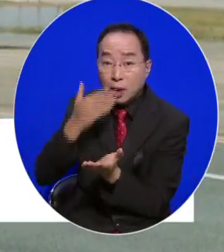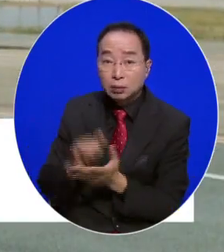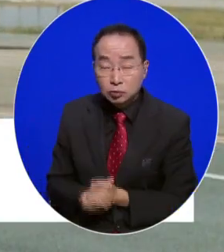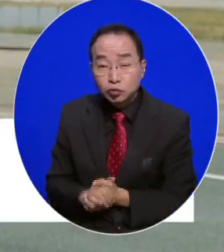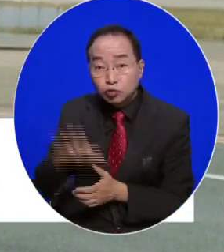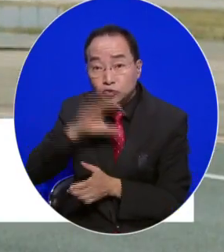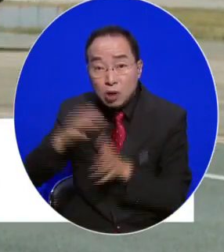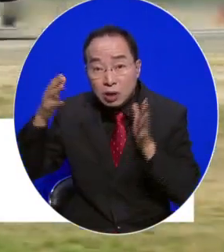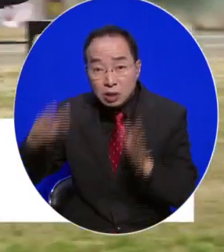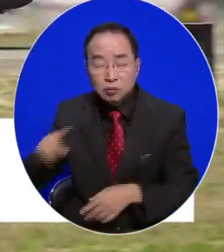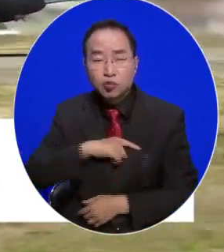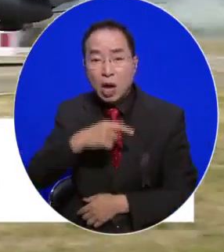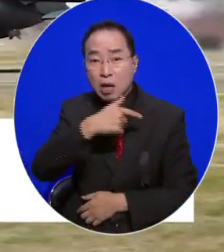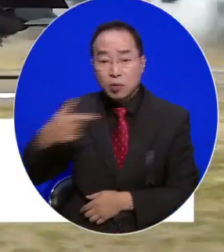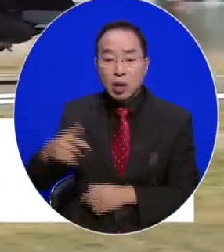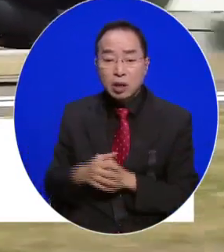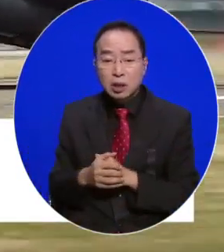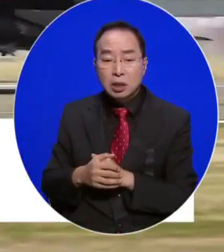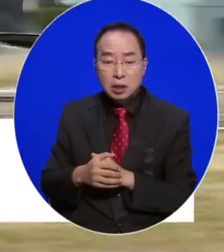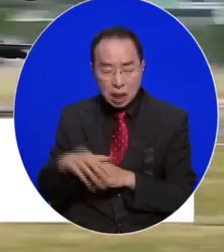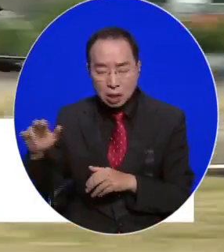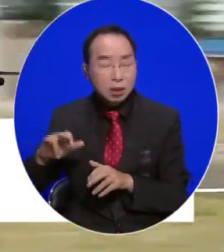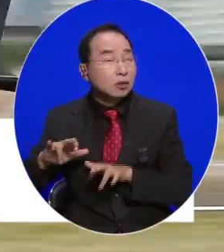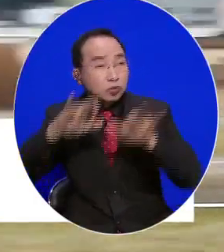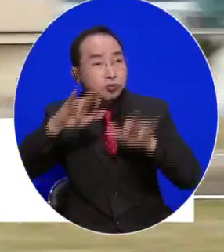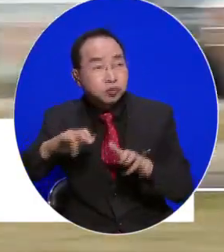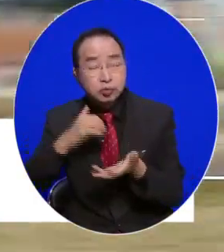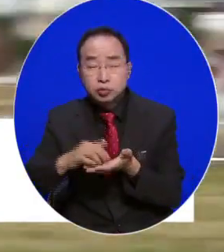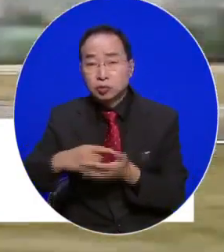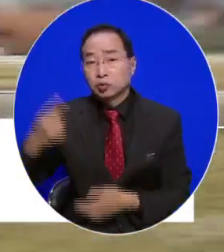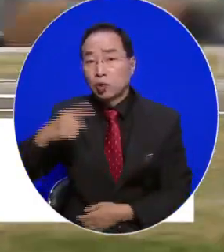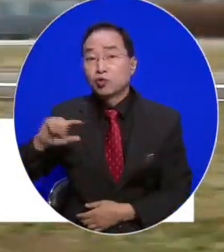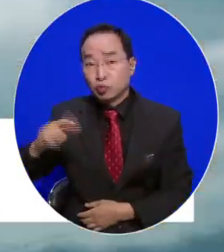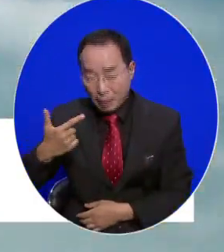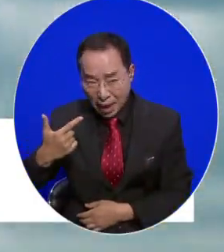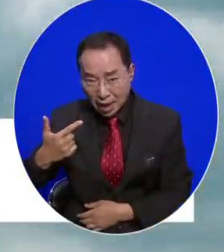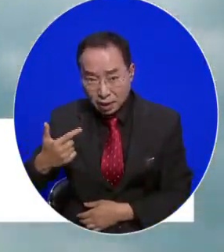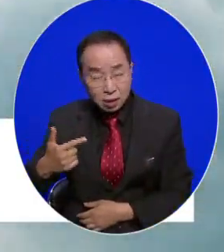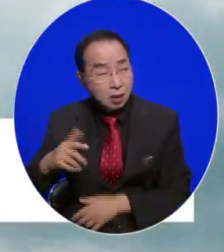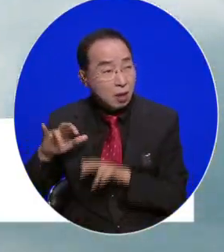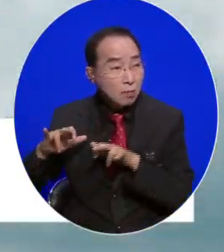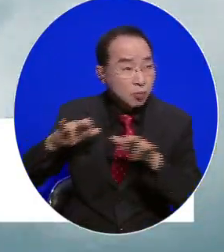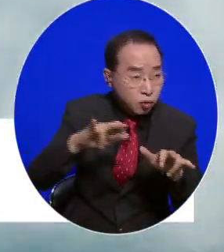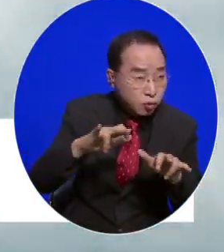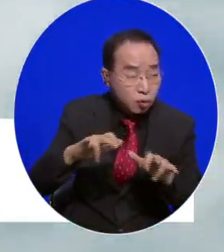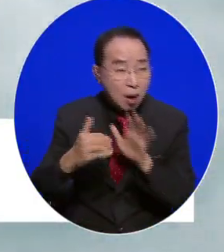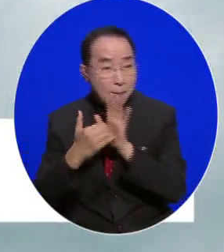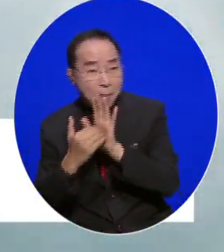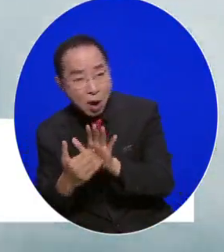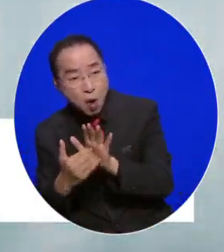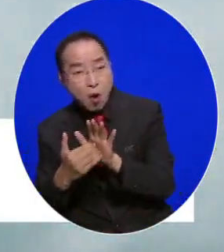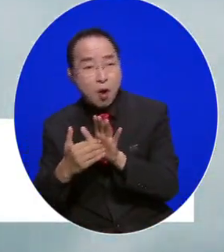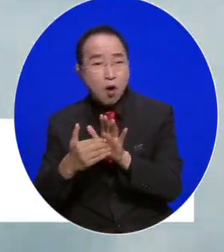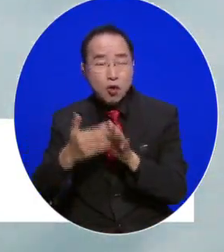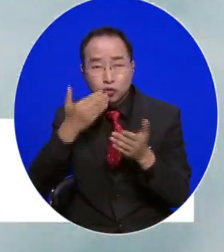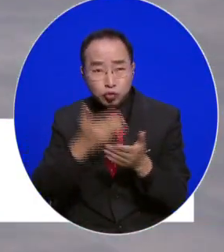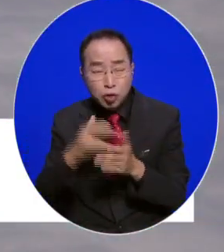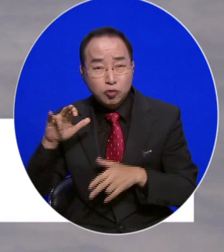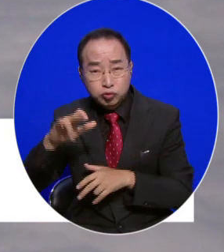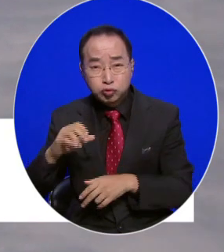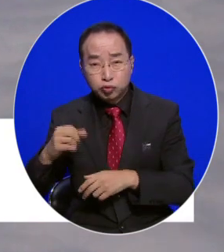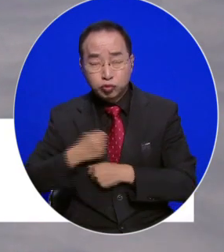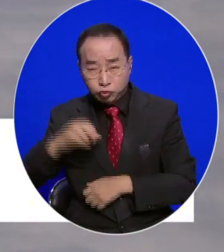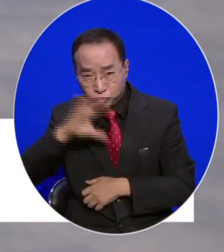기간 역대 최대 규모인 1,600여 회를 출격해 공격 편대군, 방어 제공, 긴급 항공 차단 등 주요